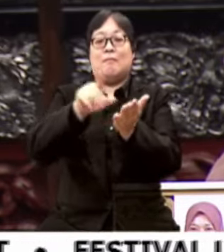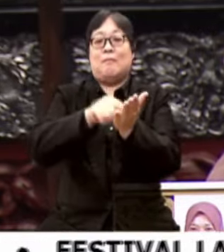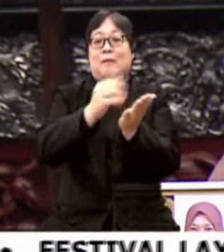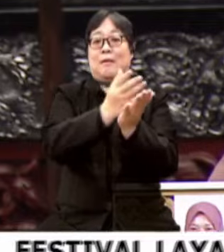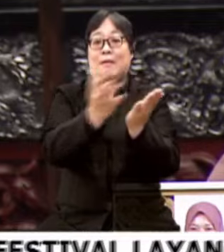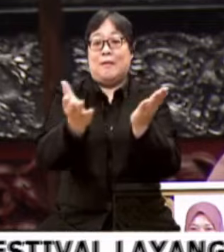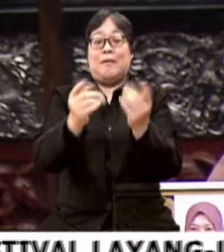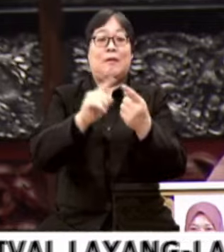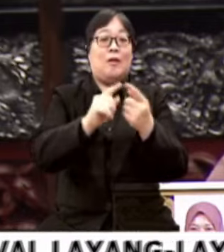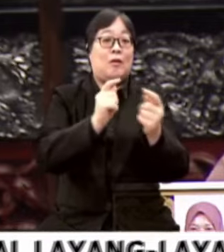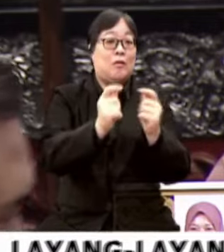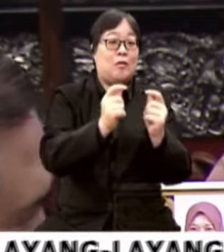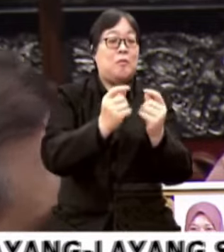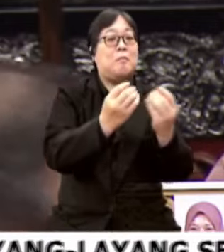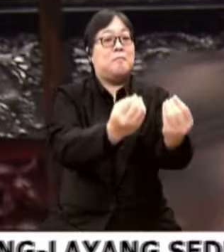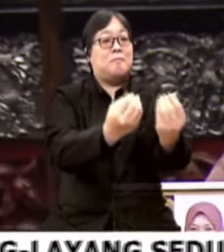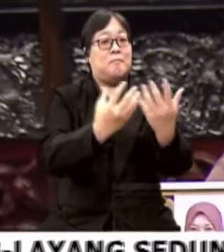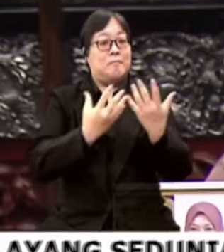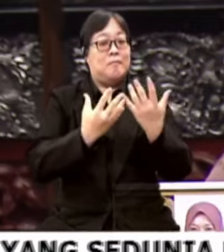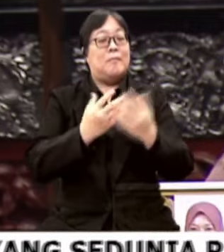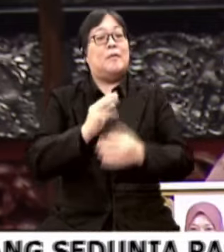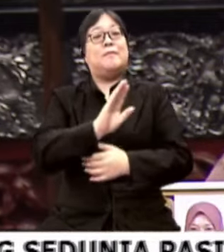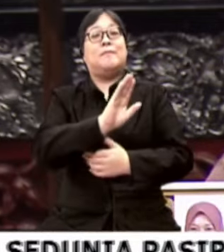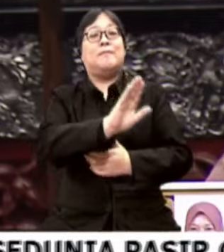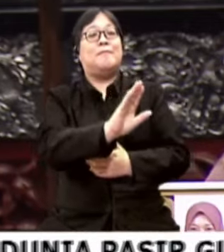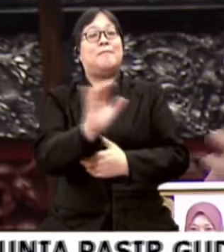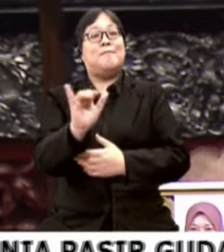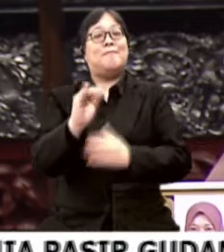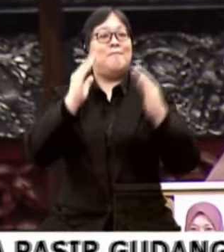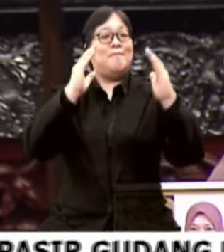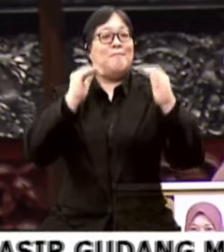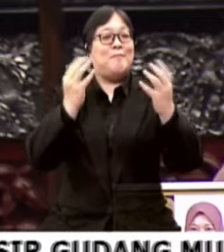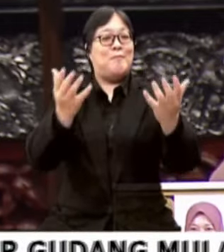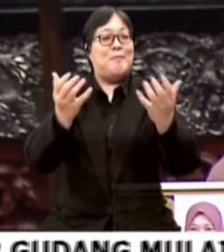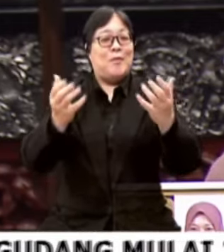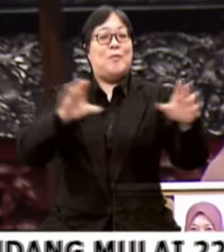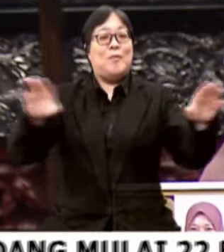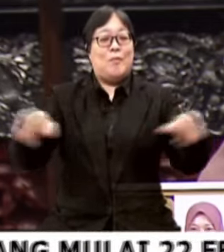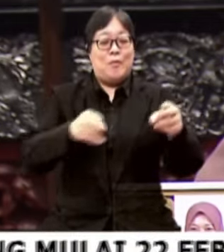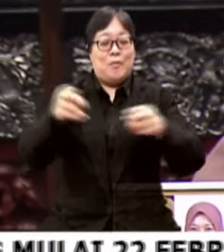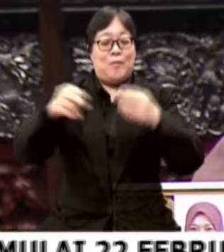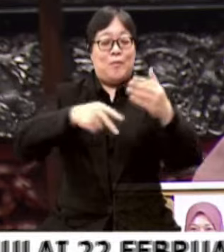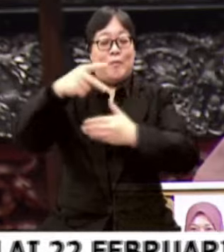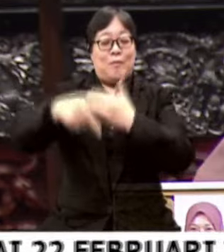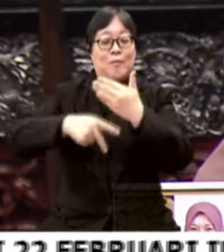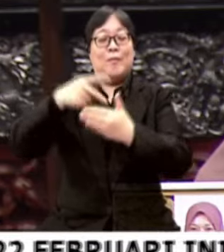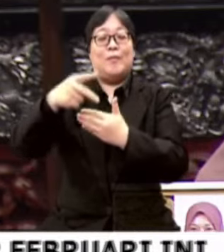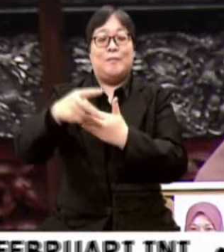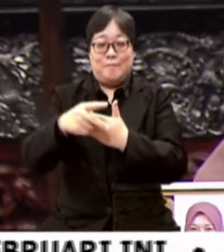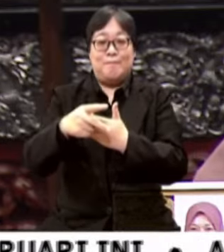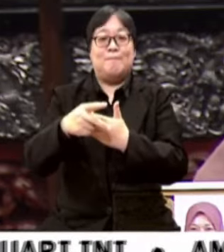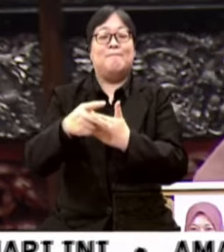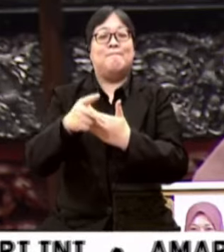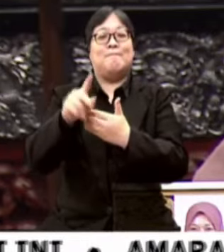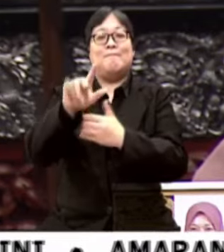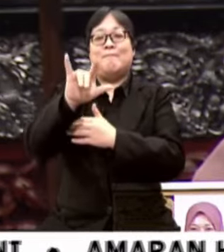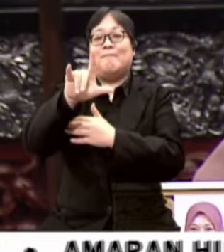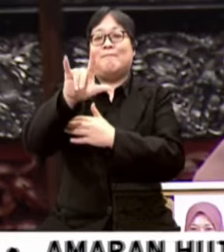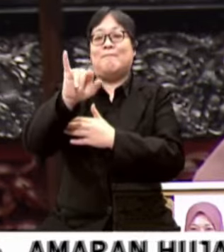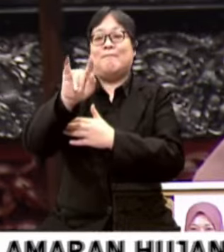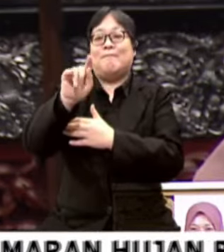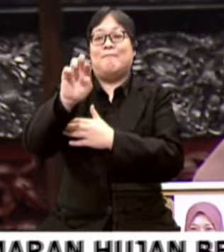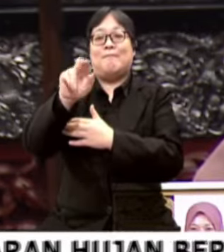sosial seperti Tik Tok telah menyatakan bahwa mereka juga berhasrat untuk mengusahakan program-program literasi digital